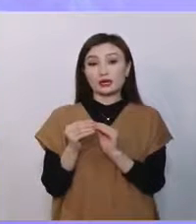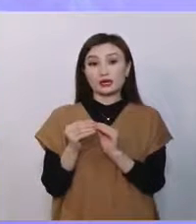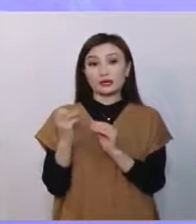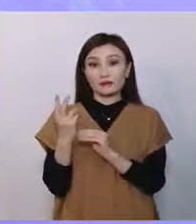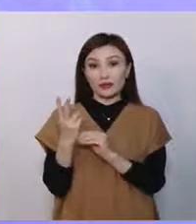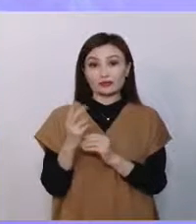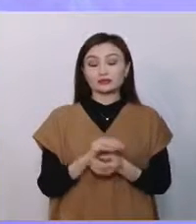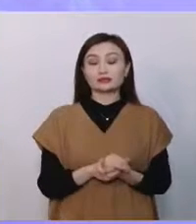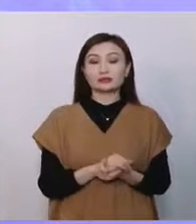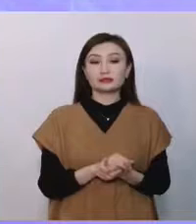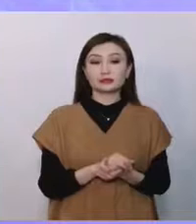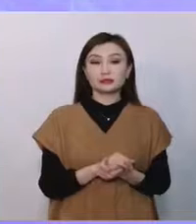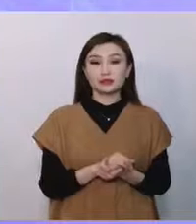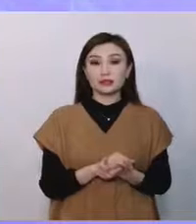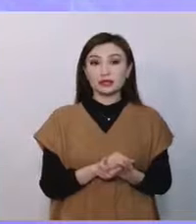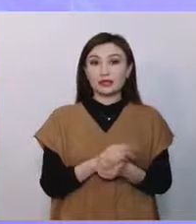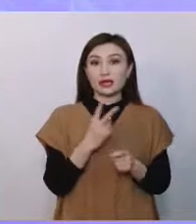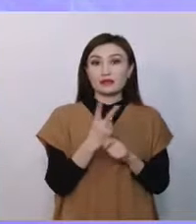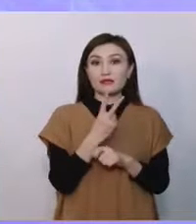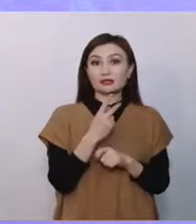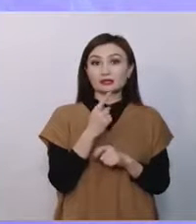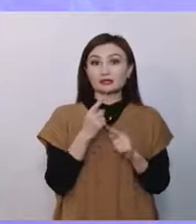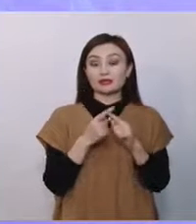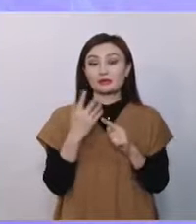12 дважды